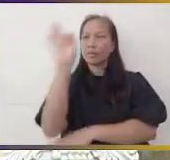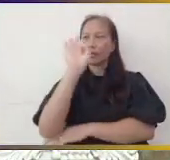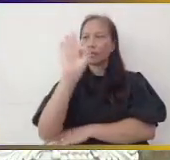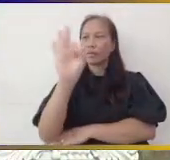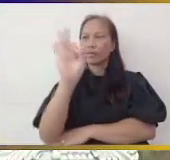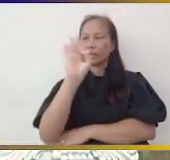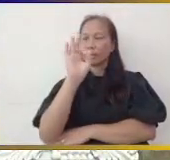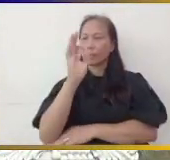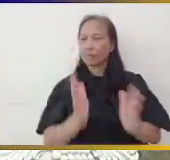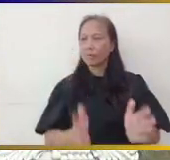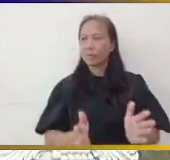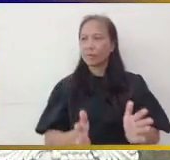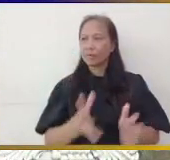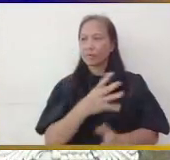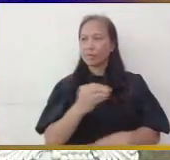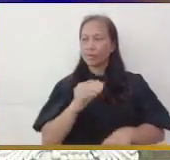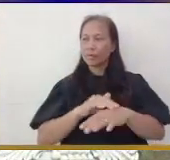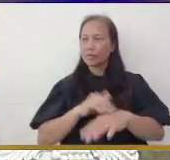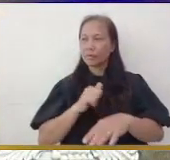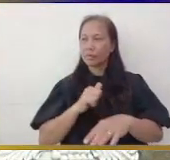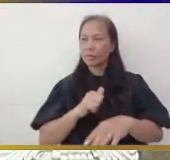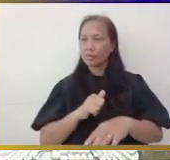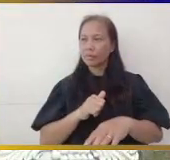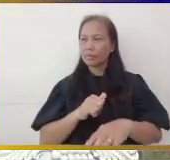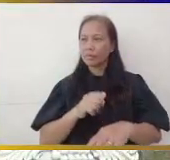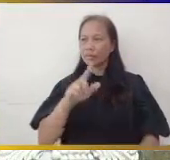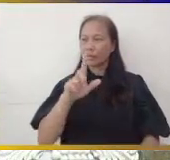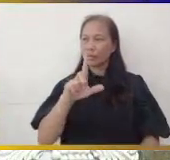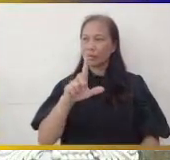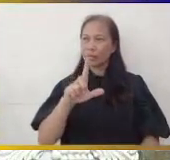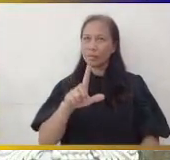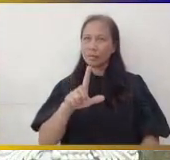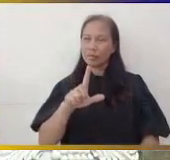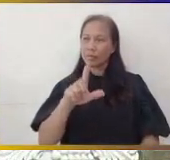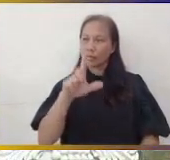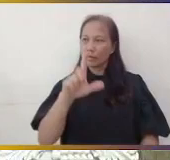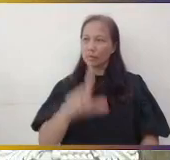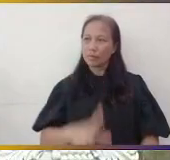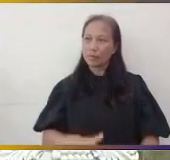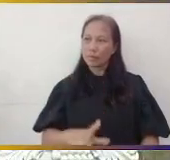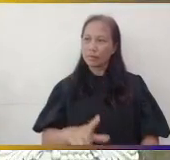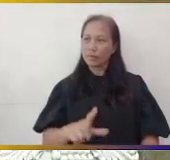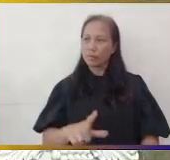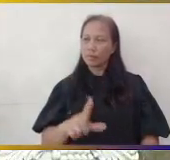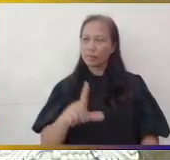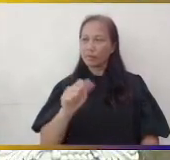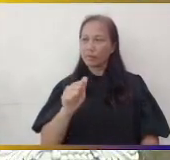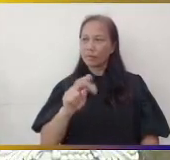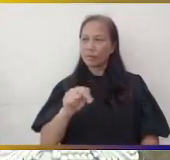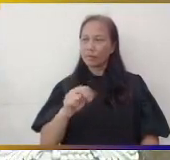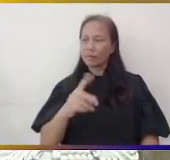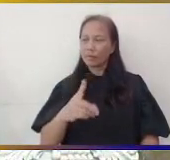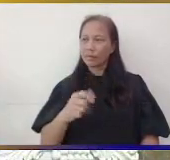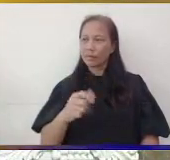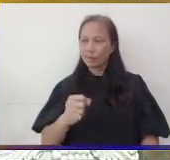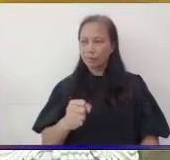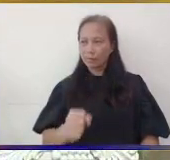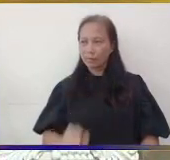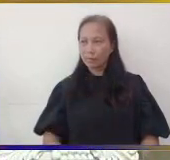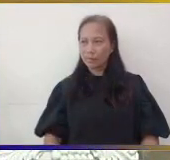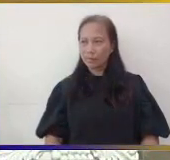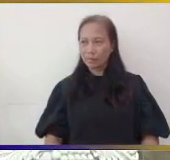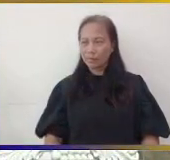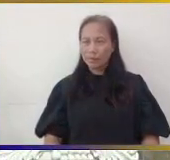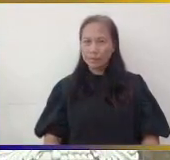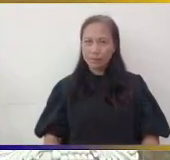tinatawag ring mga lw lards All right lw lards inilinaw ko po poor preachers law